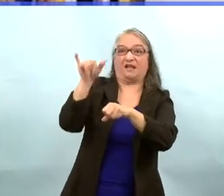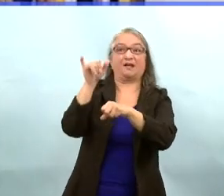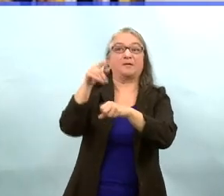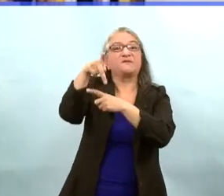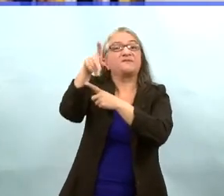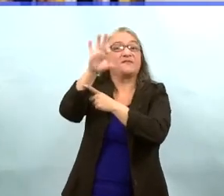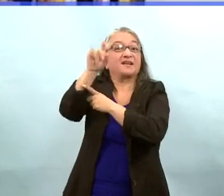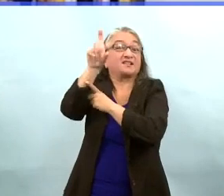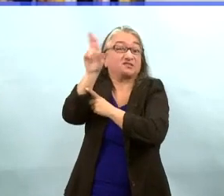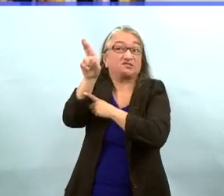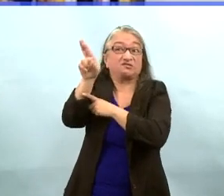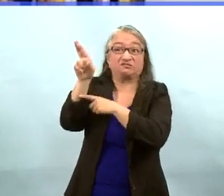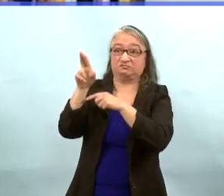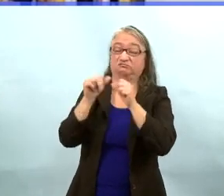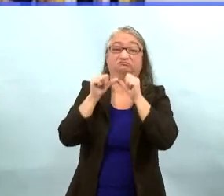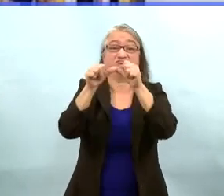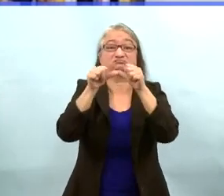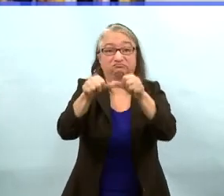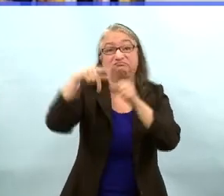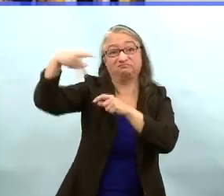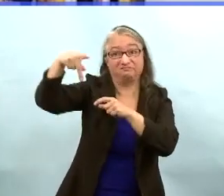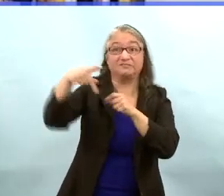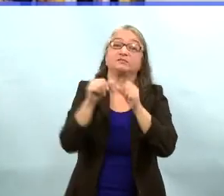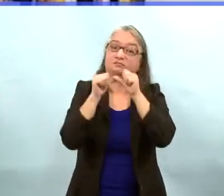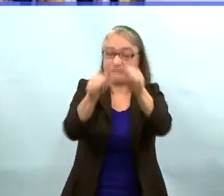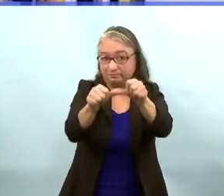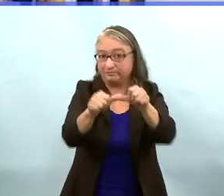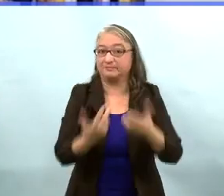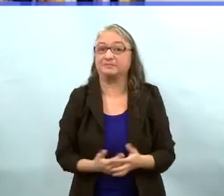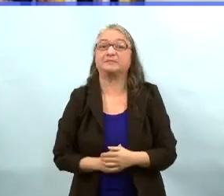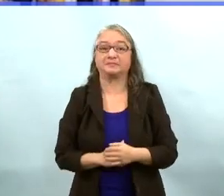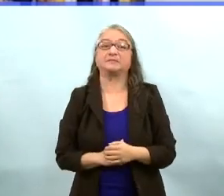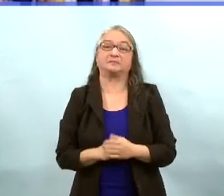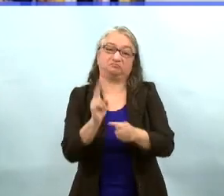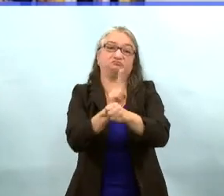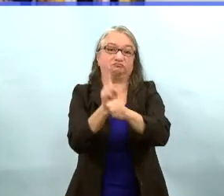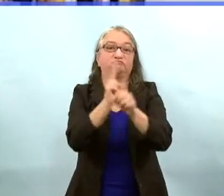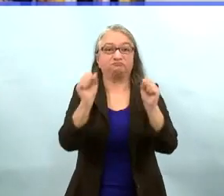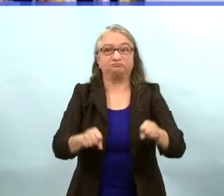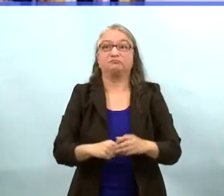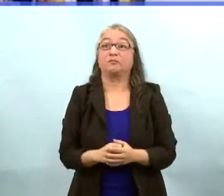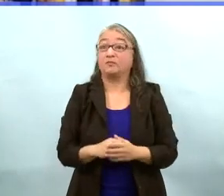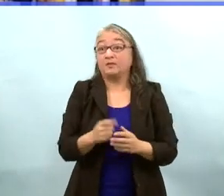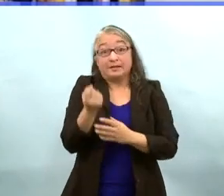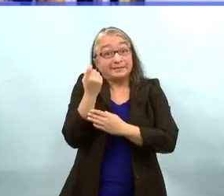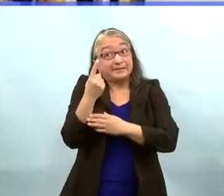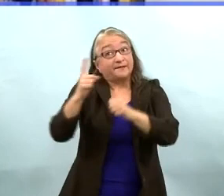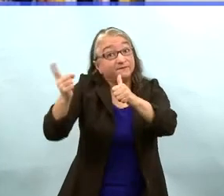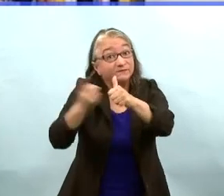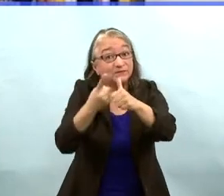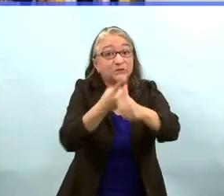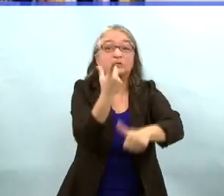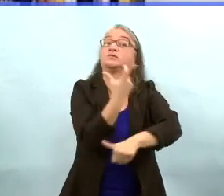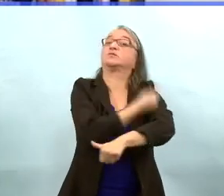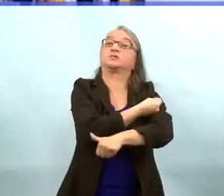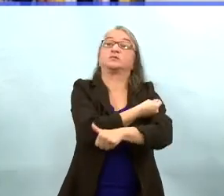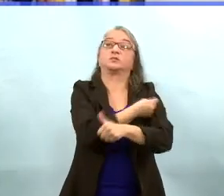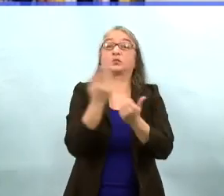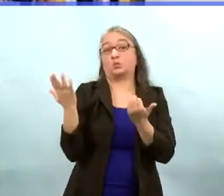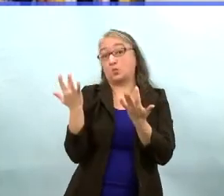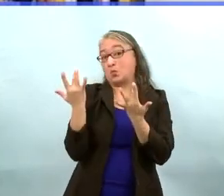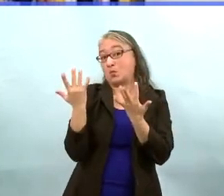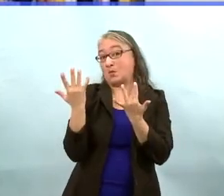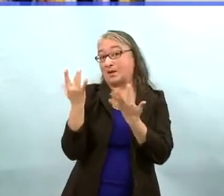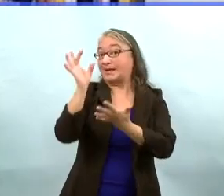qu'il n'y a pas de contre-indication pour les vaccins. Il recommande également qu'il y ait un intervalle de 8 semaines entre la première et la deuxième dose.